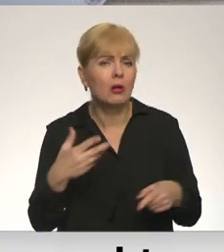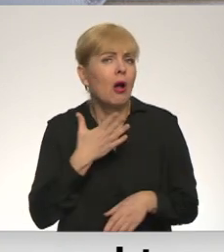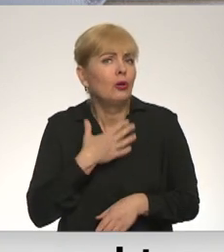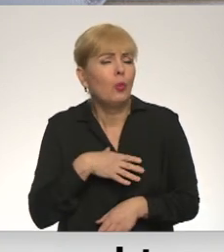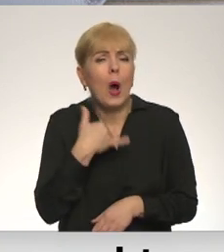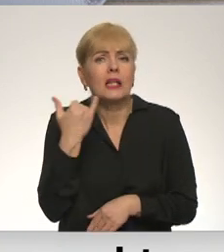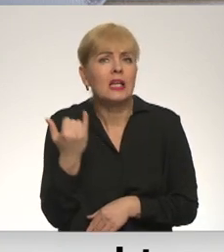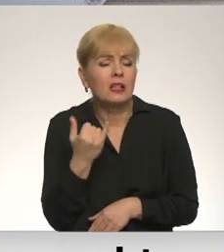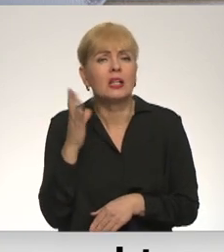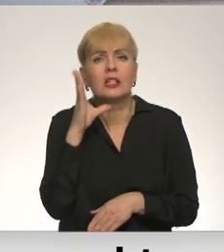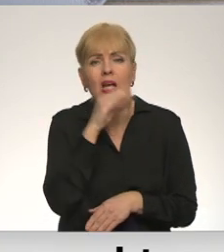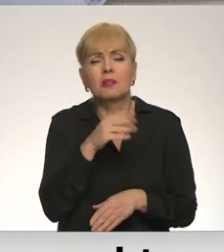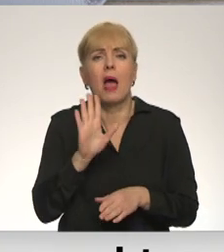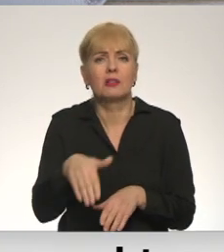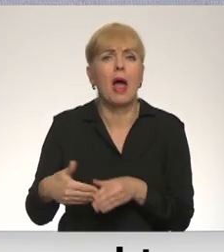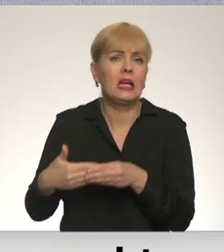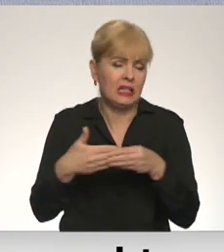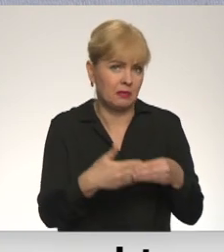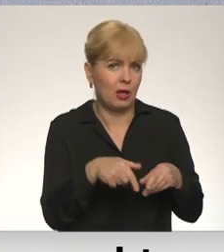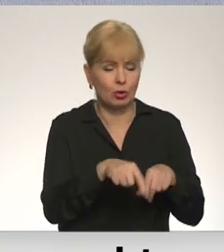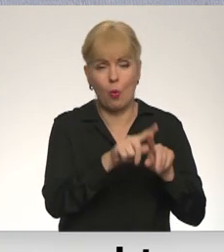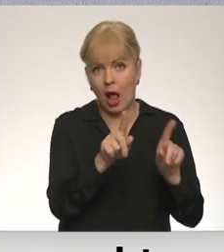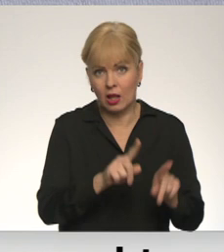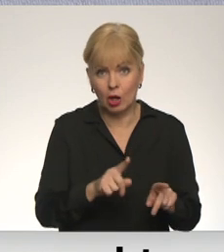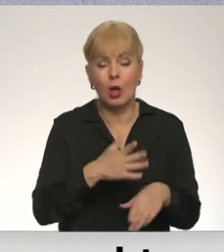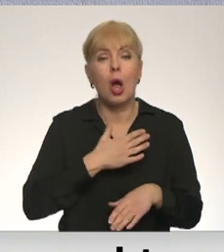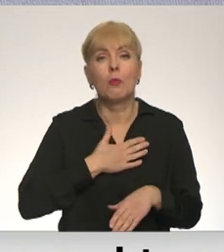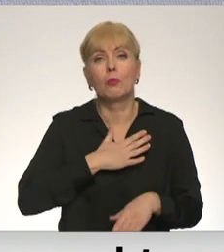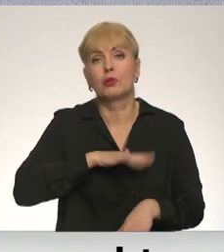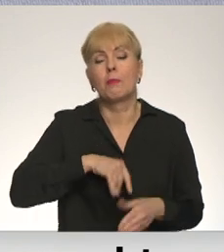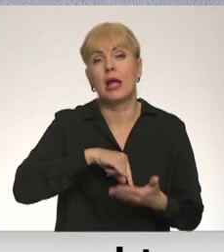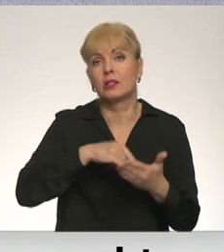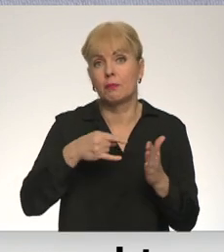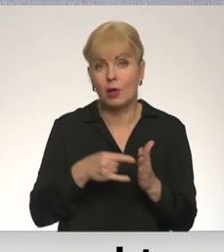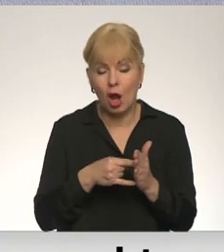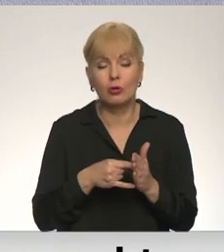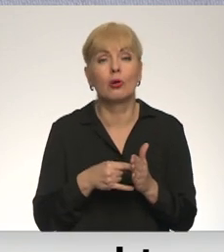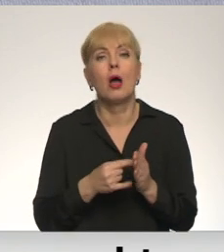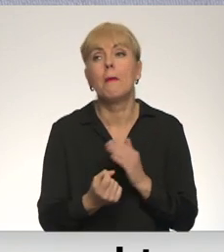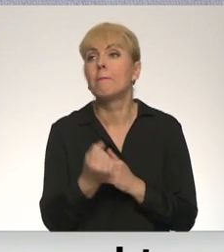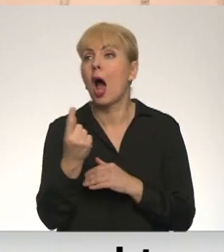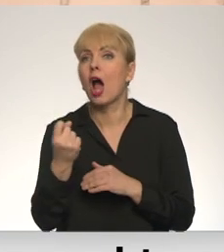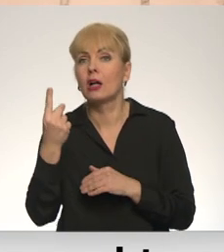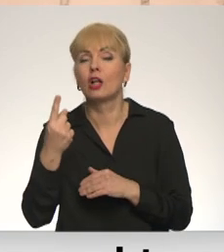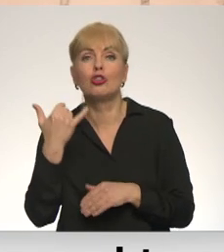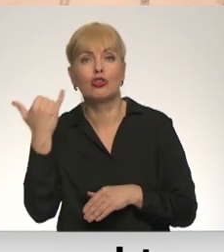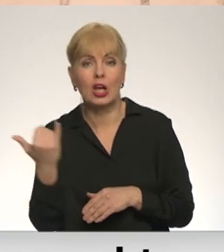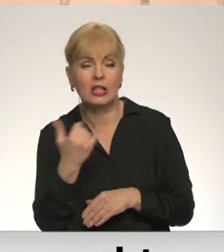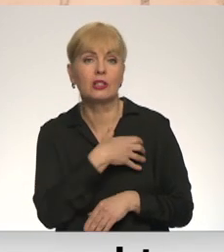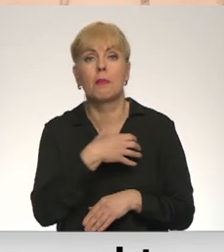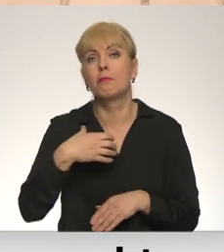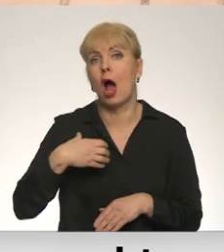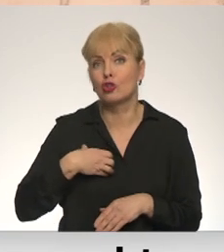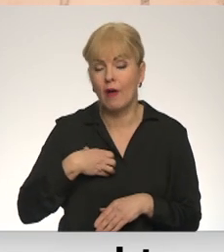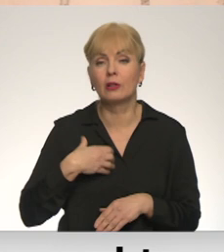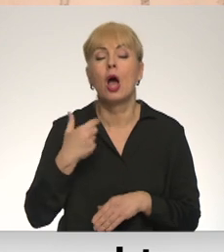pat tieši par iespēju izvest tādas lietas. Mums ir pēc projekta izrādījuši interesi vairākas pašvaldības. Mēs esam arī